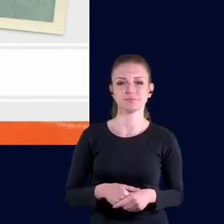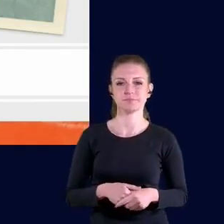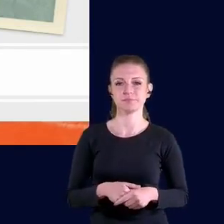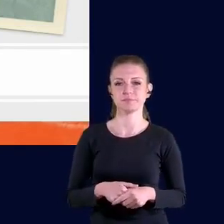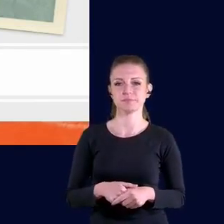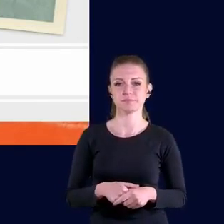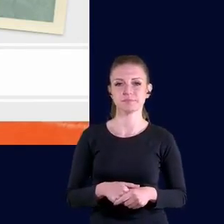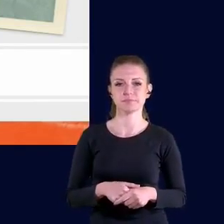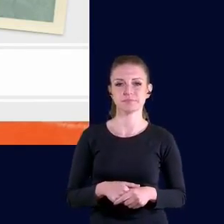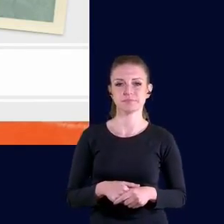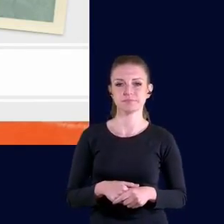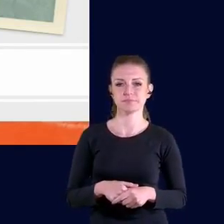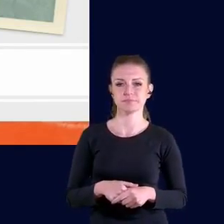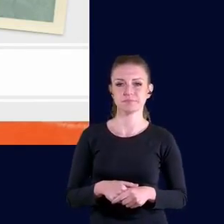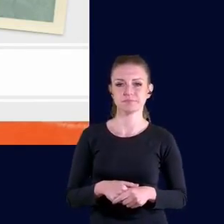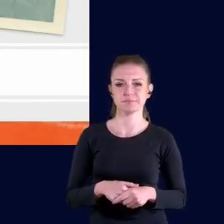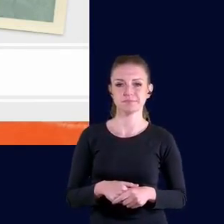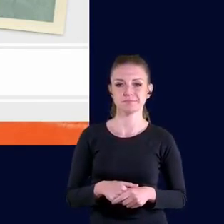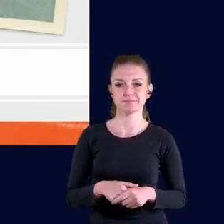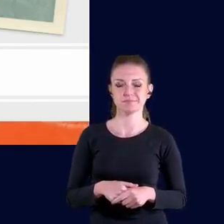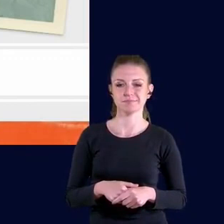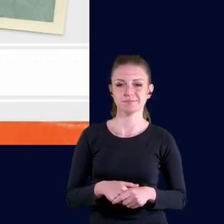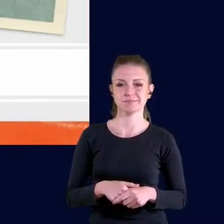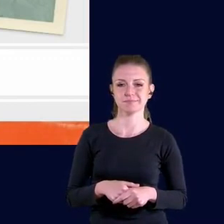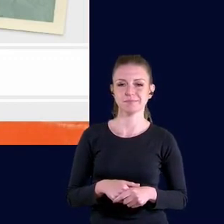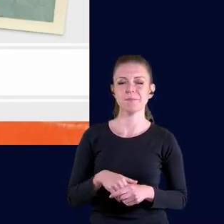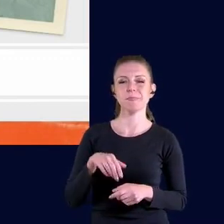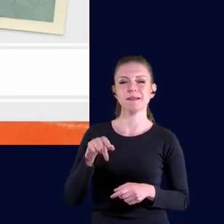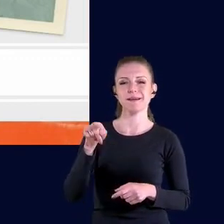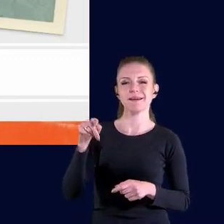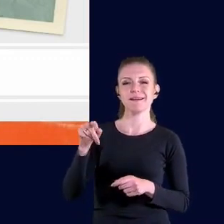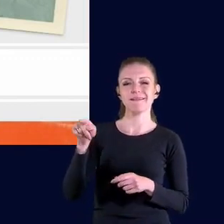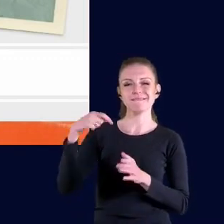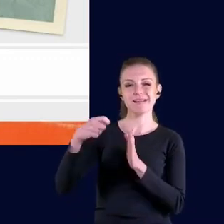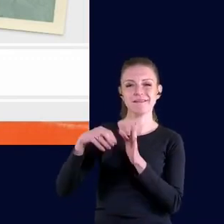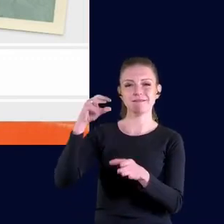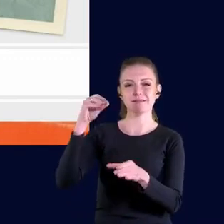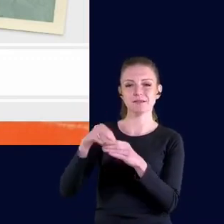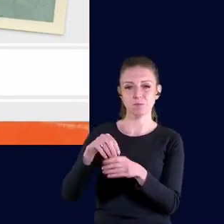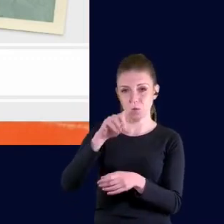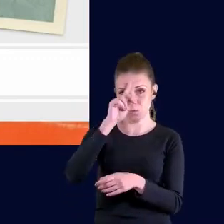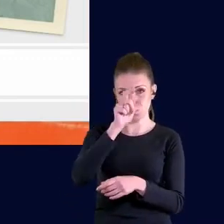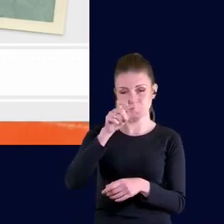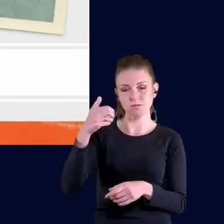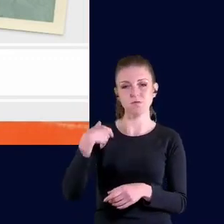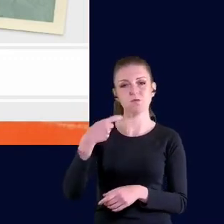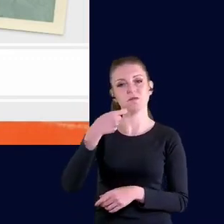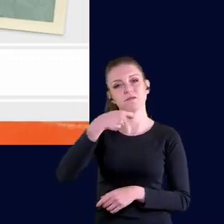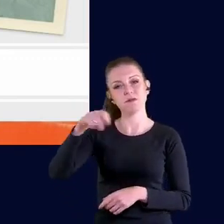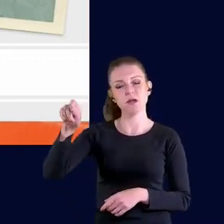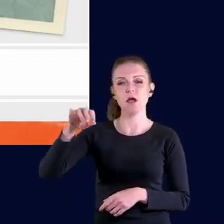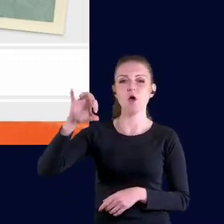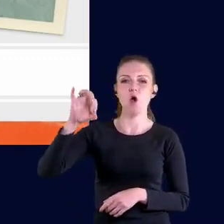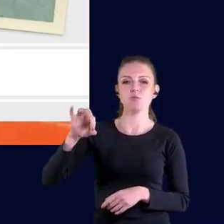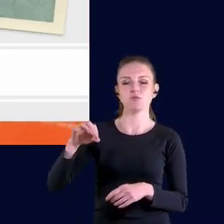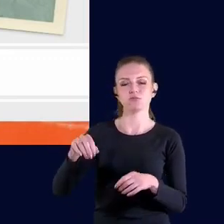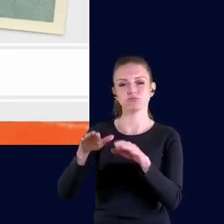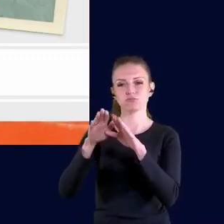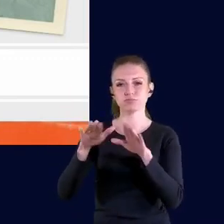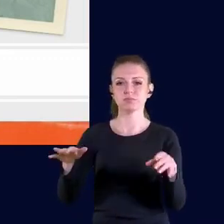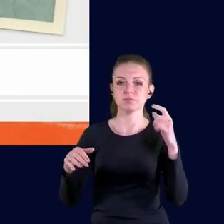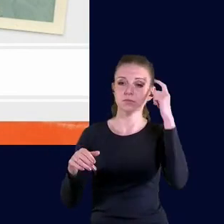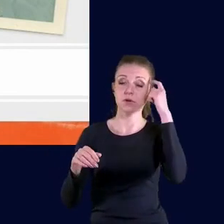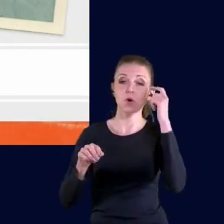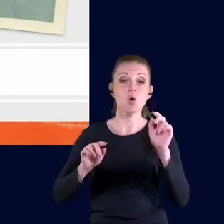to jest pokazane w tym filmie pojechali na obóz wakacyjny wypoczynkowy organizowany przez